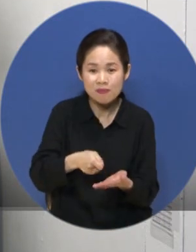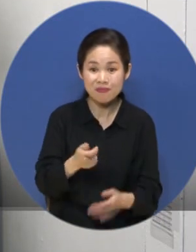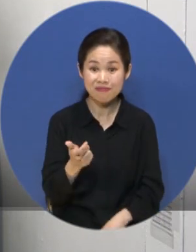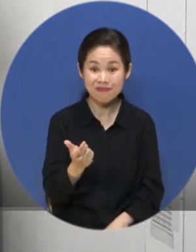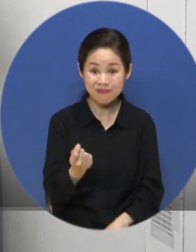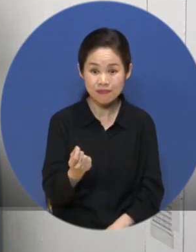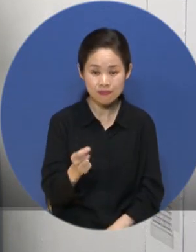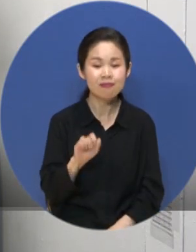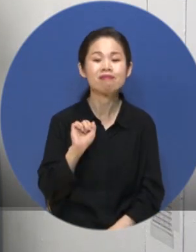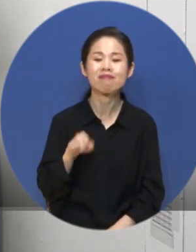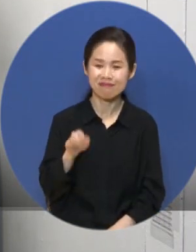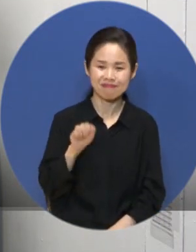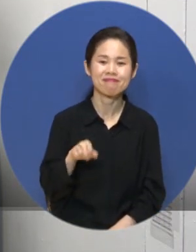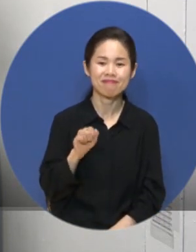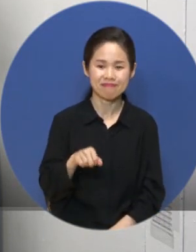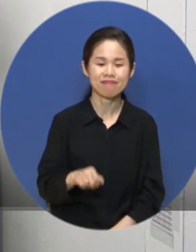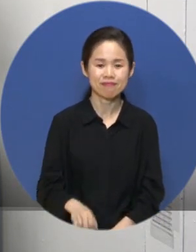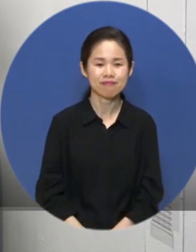네.